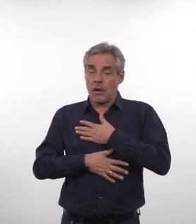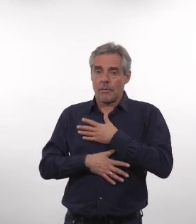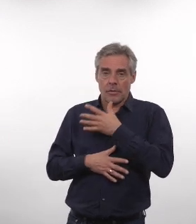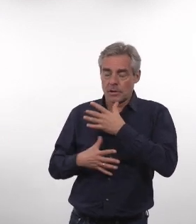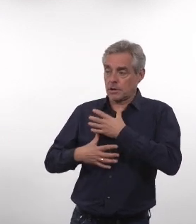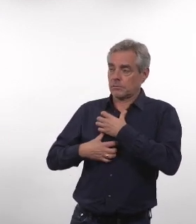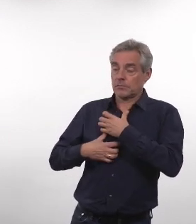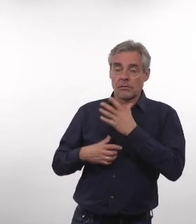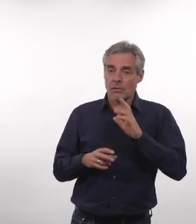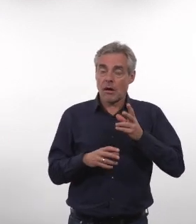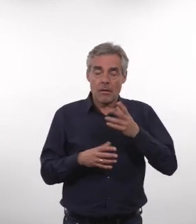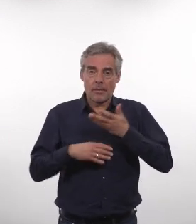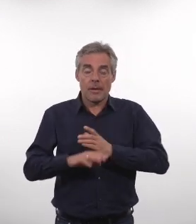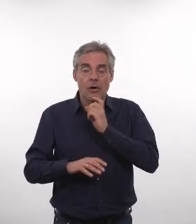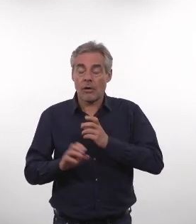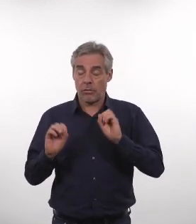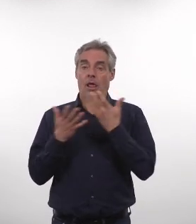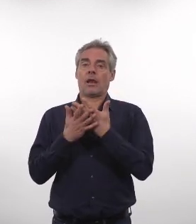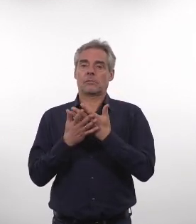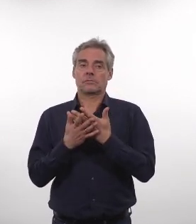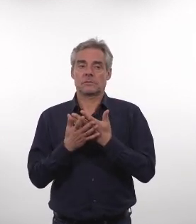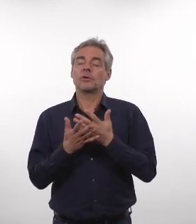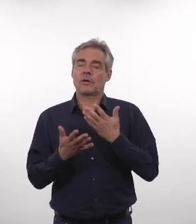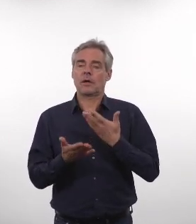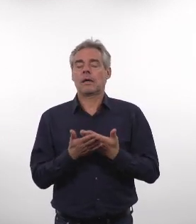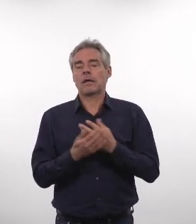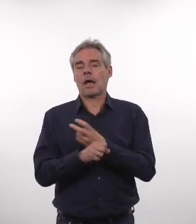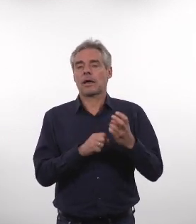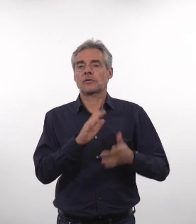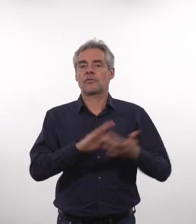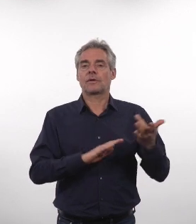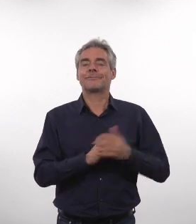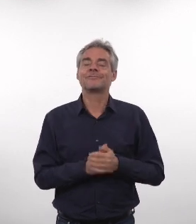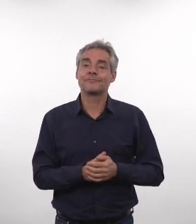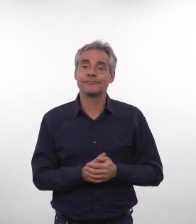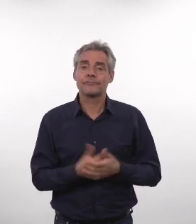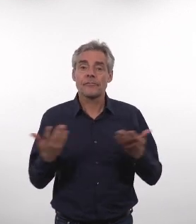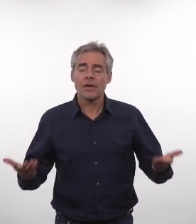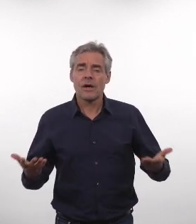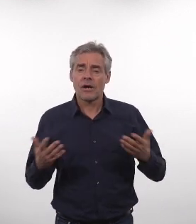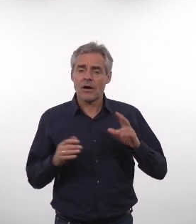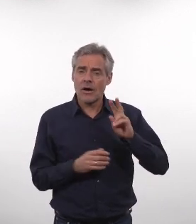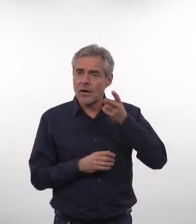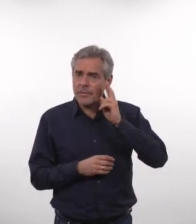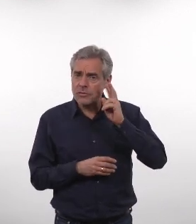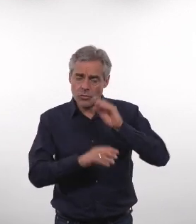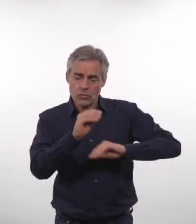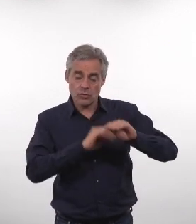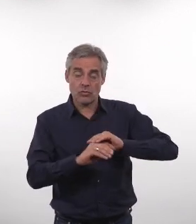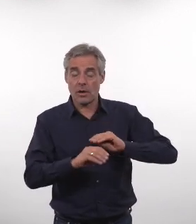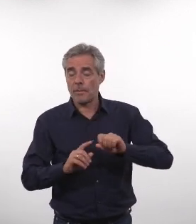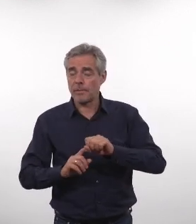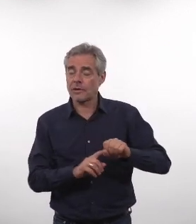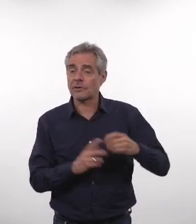personne qui n'y était pas préparée, qui n'avait pas anticipé. Et puis enfin, pour l'habituation aux soins, il est absolument